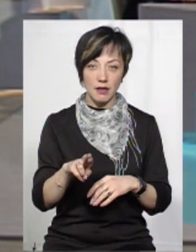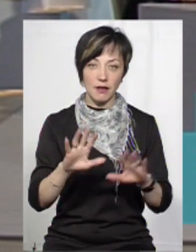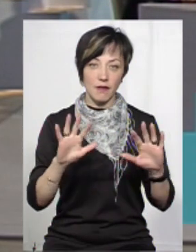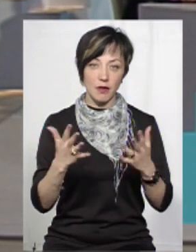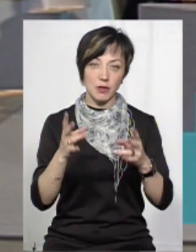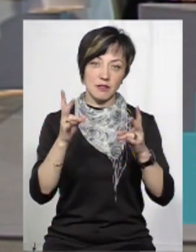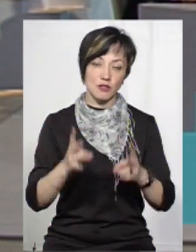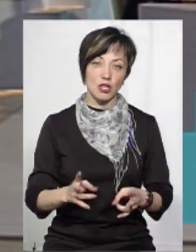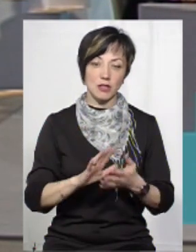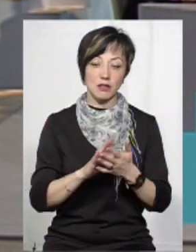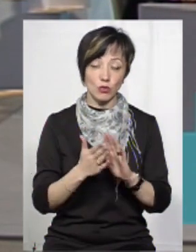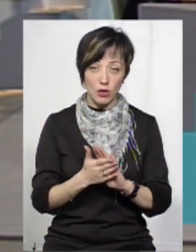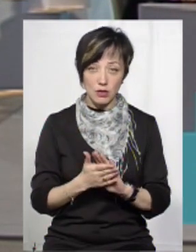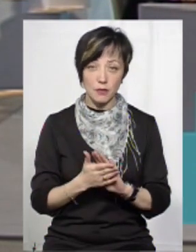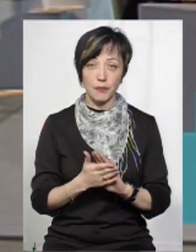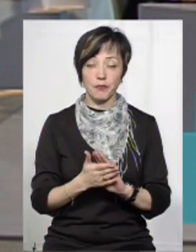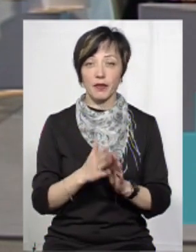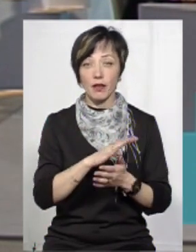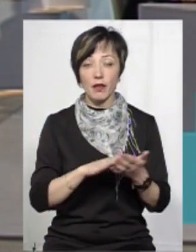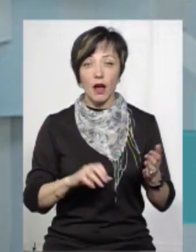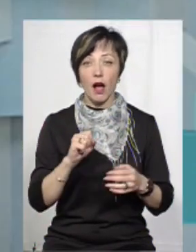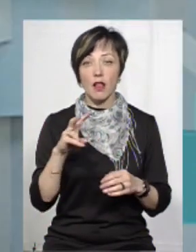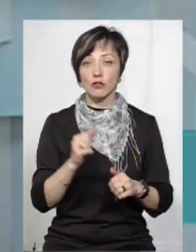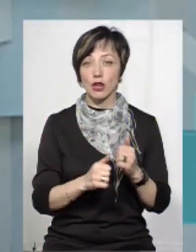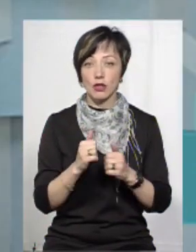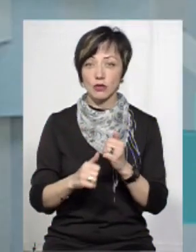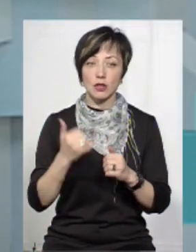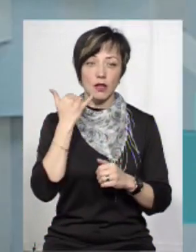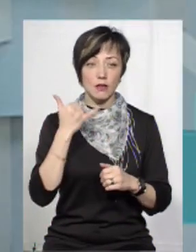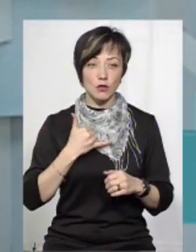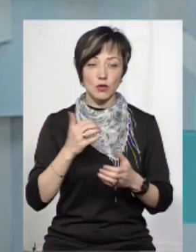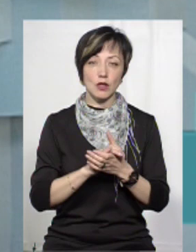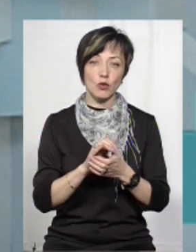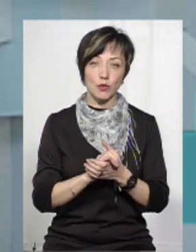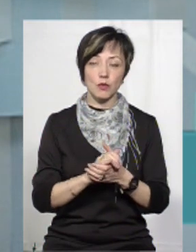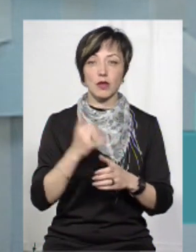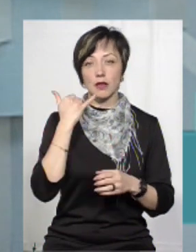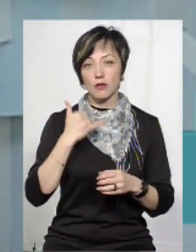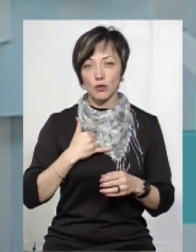на випадок штурмових попереджень і так далі, але дуже часто телефонують, знайомі